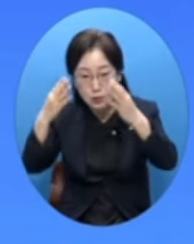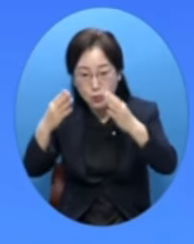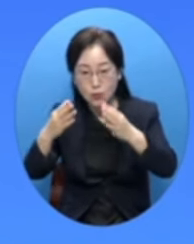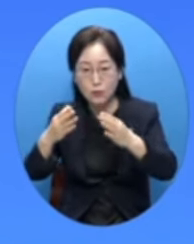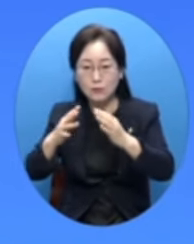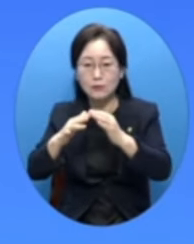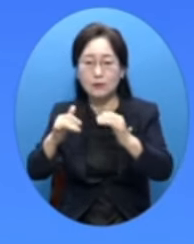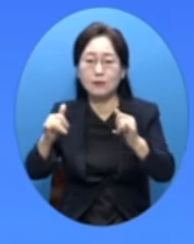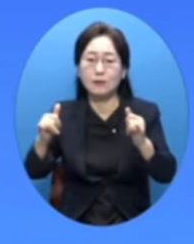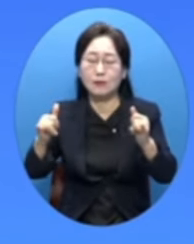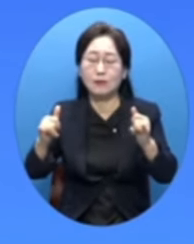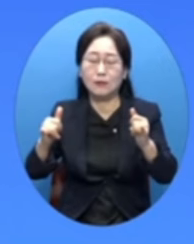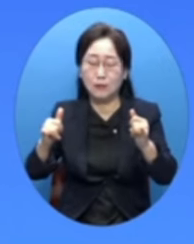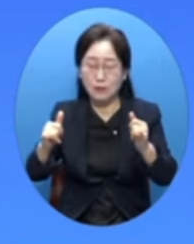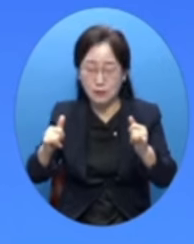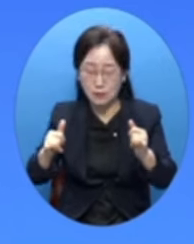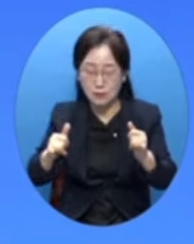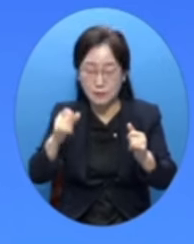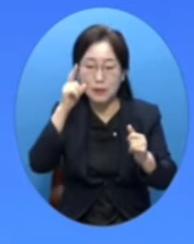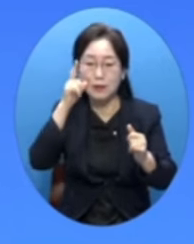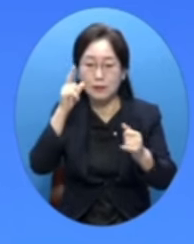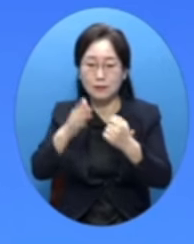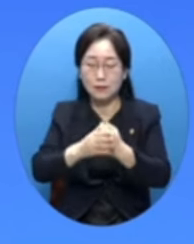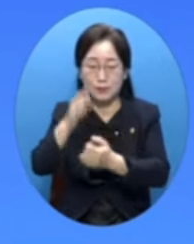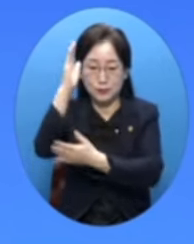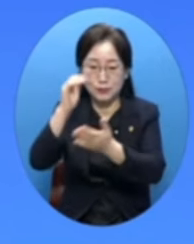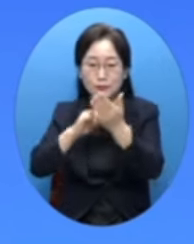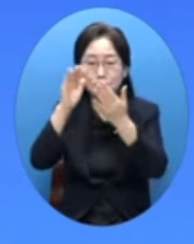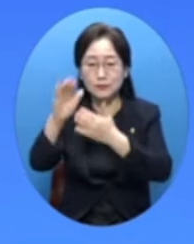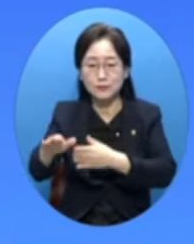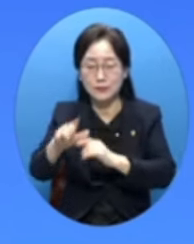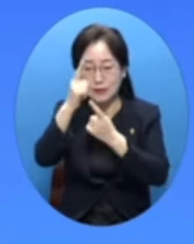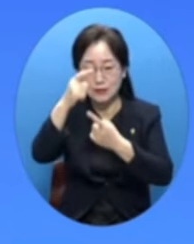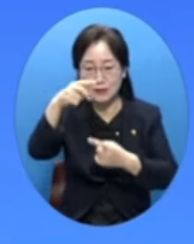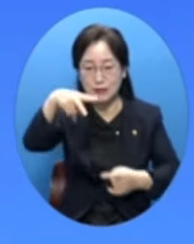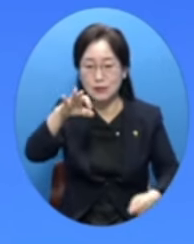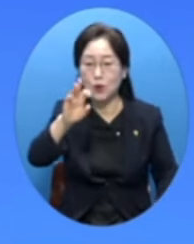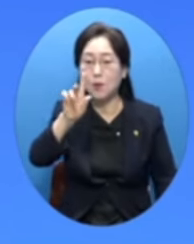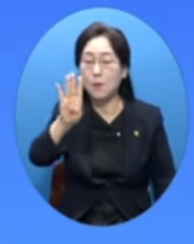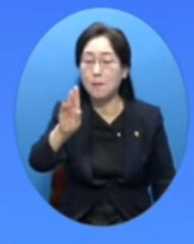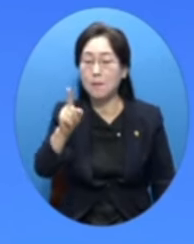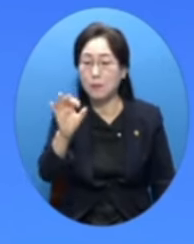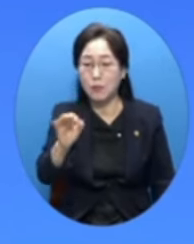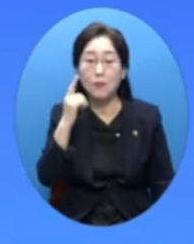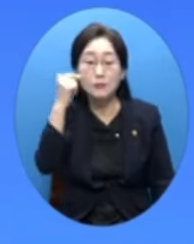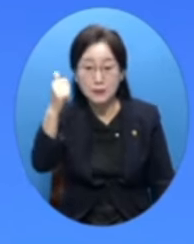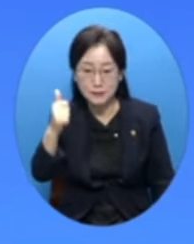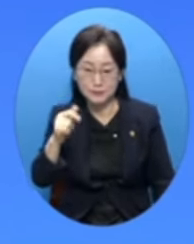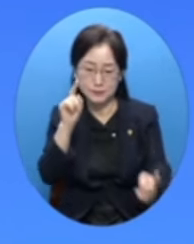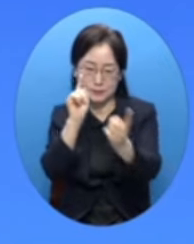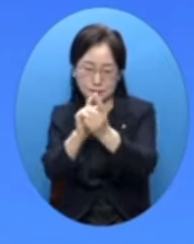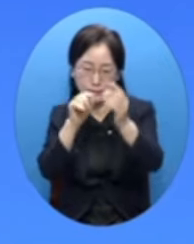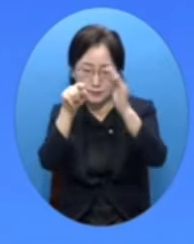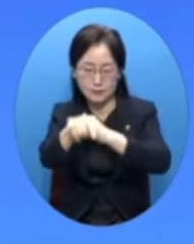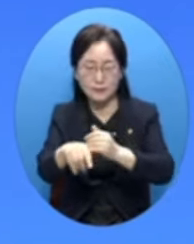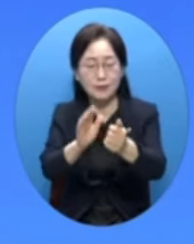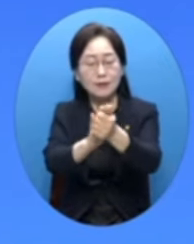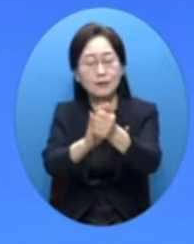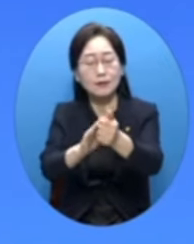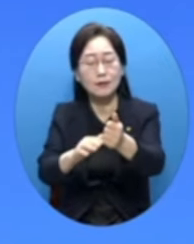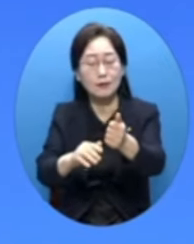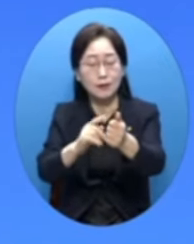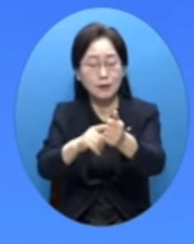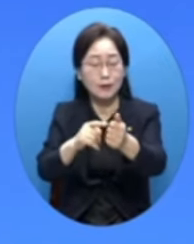그래서 붕해가 끝나고 난 다음 이성범 목사님한테 가서 내가 오늘 선생님 말씀